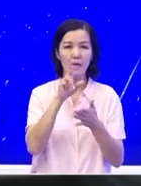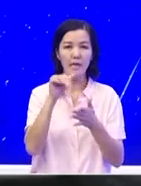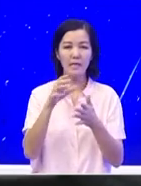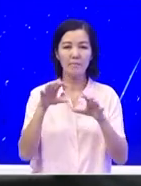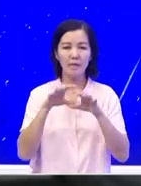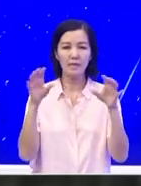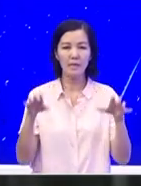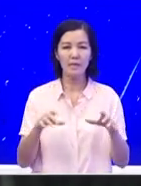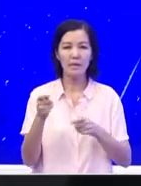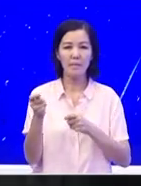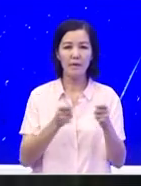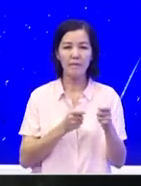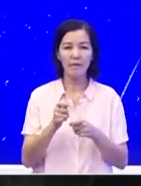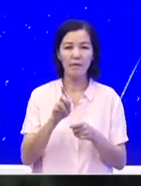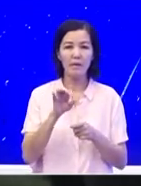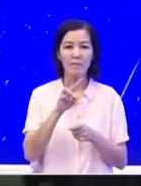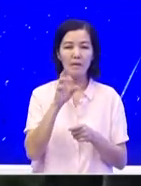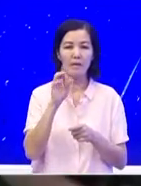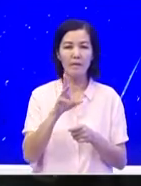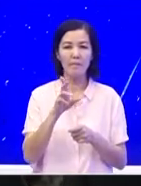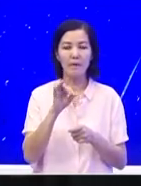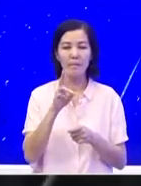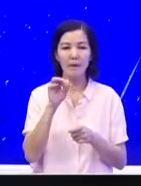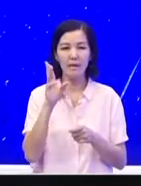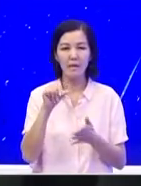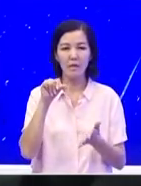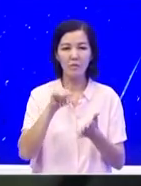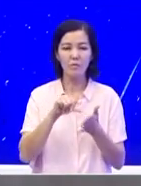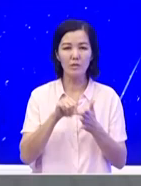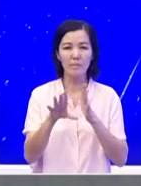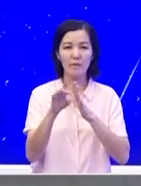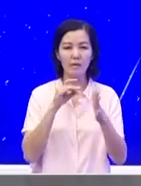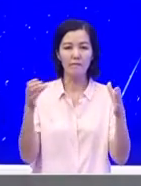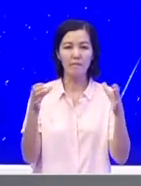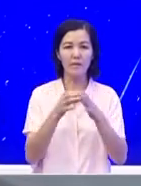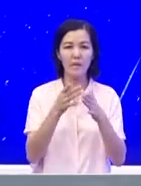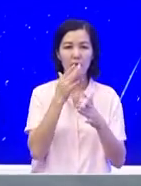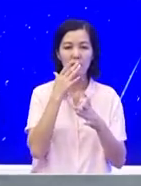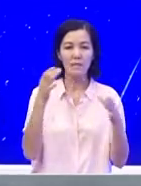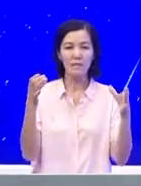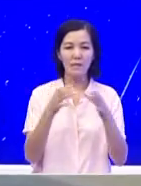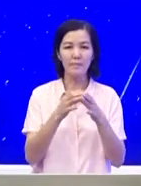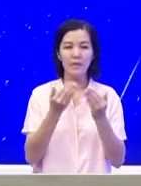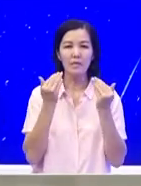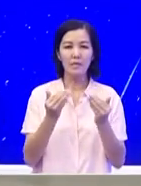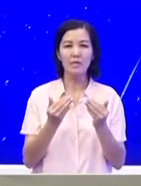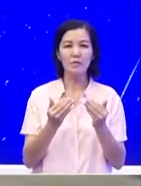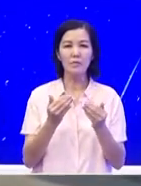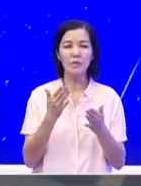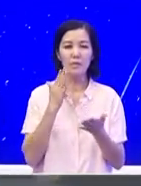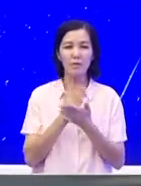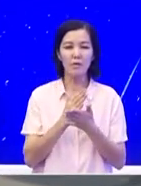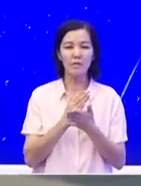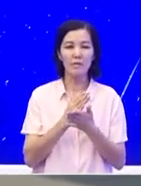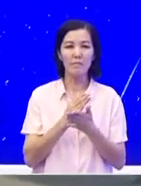правления Белгазпромбанка Виктора Бабарико и на участие в его предвыборной кампании иностранной организации. Сейчас он